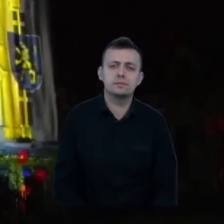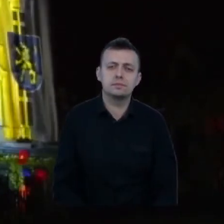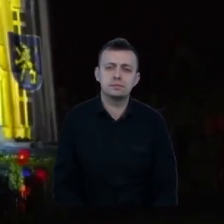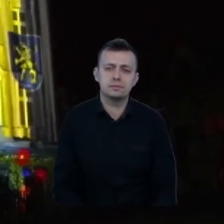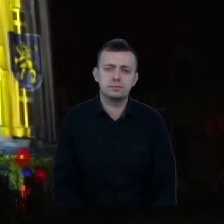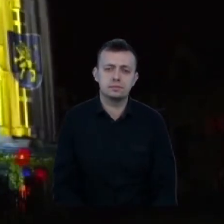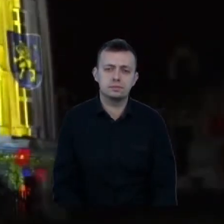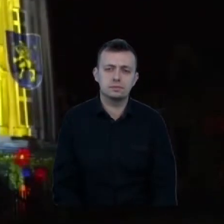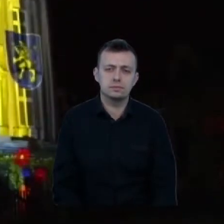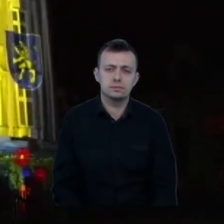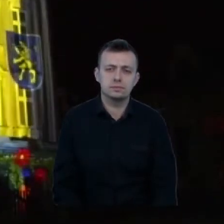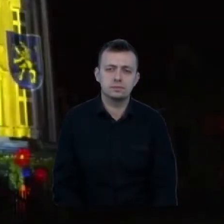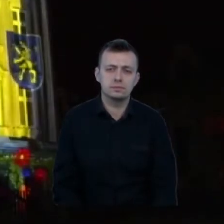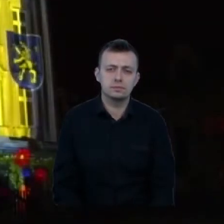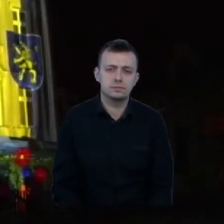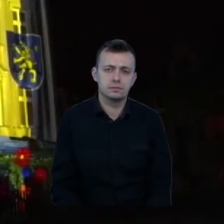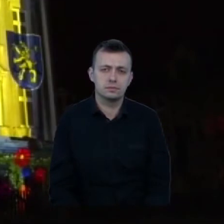Makaruk.